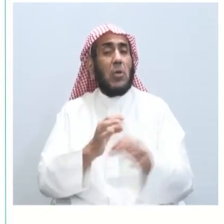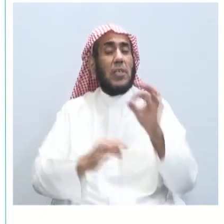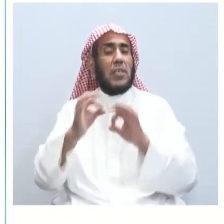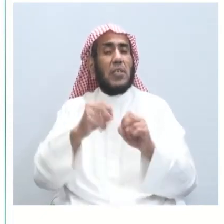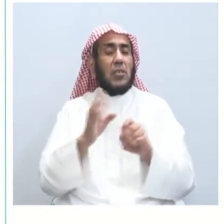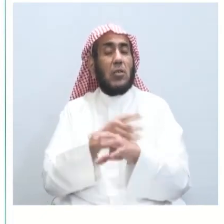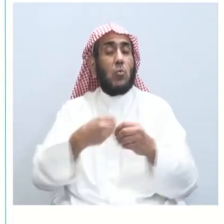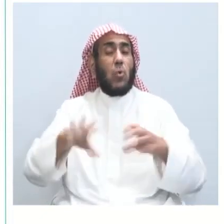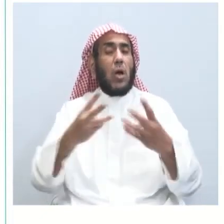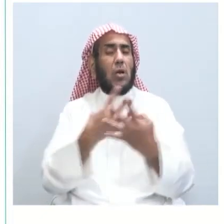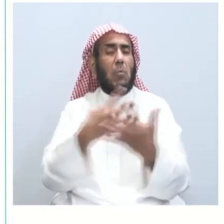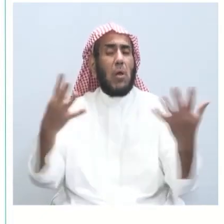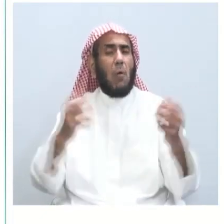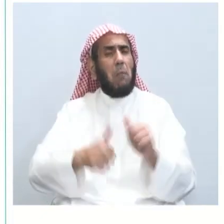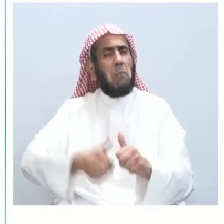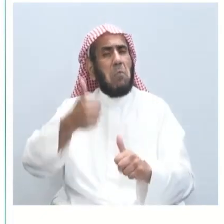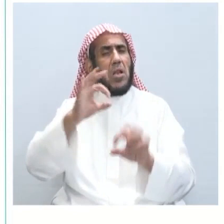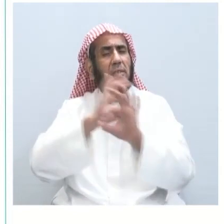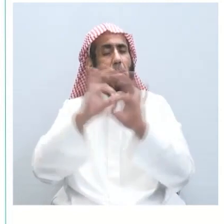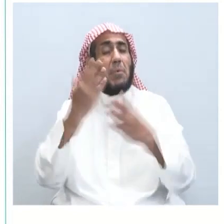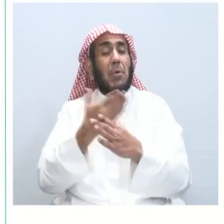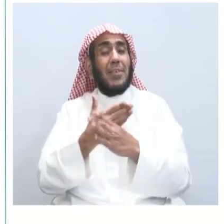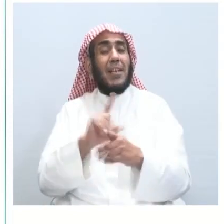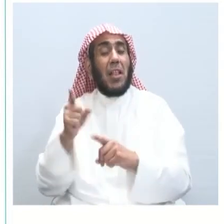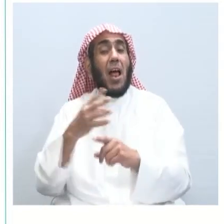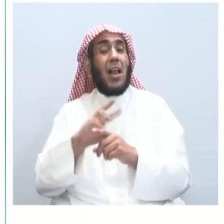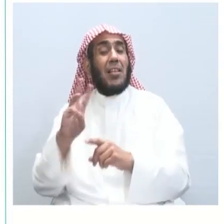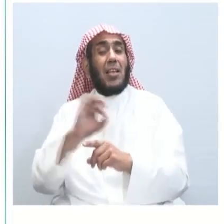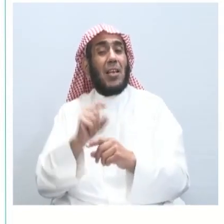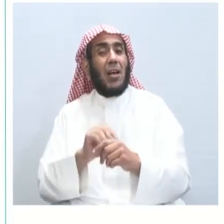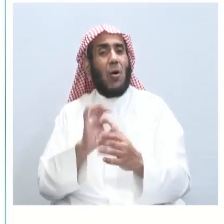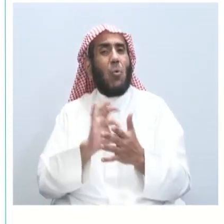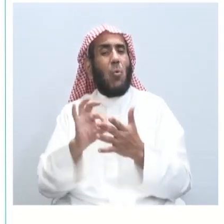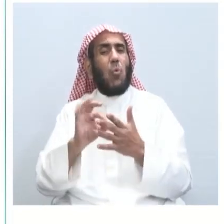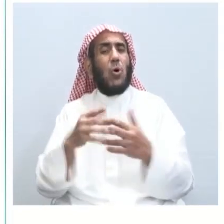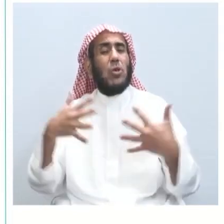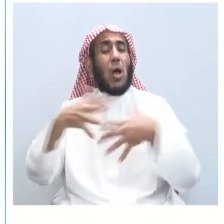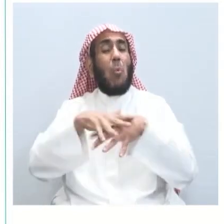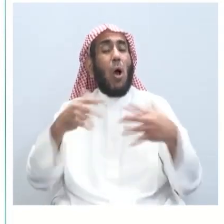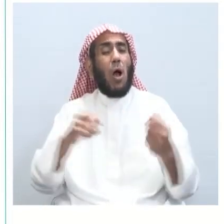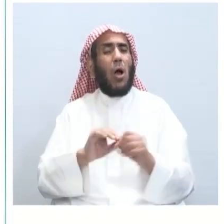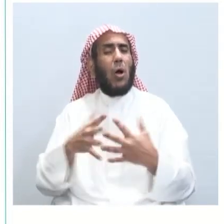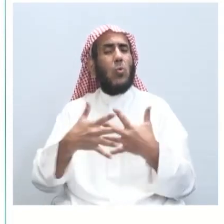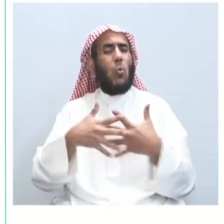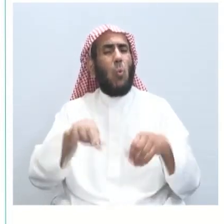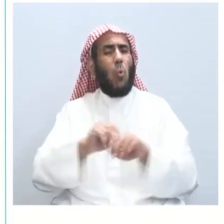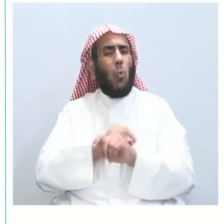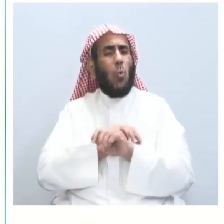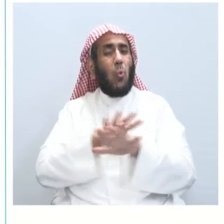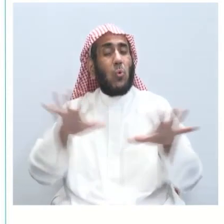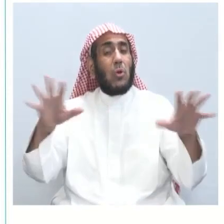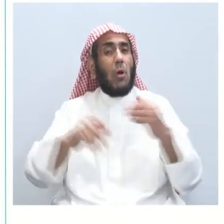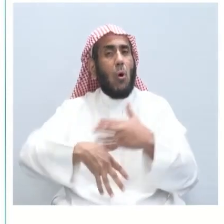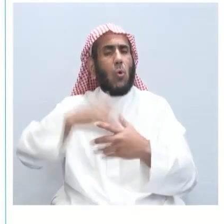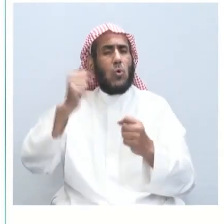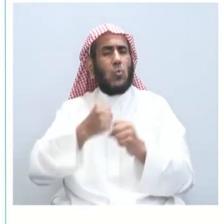التسويق الجماهيري بفعاليه تامه لماذا لان لديها نقاط وشبكات توزيع كبيره لديها قدره انتاجيه